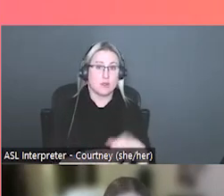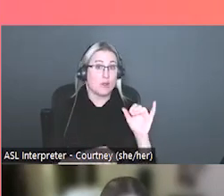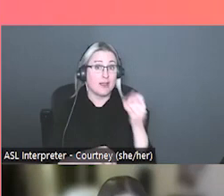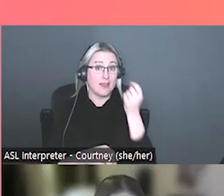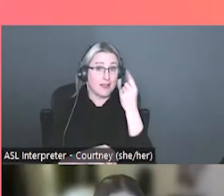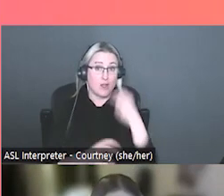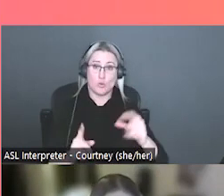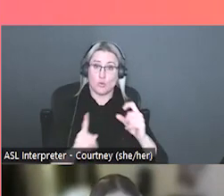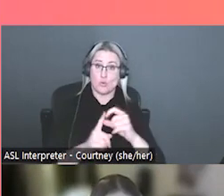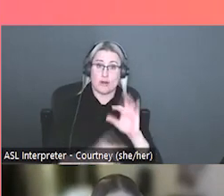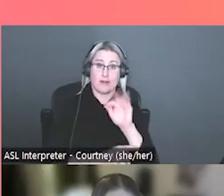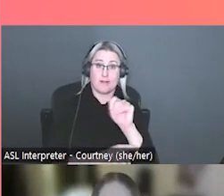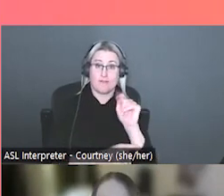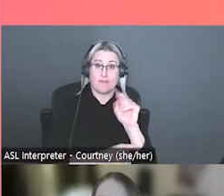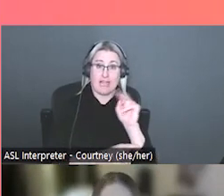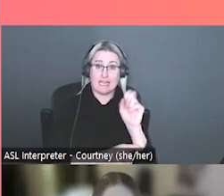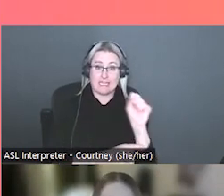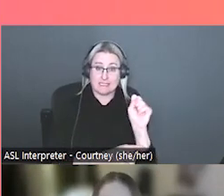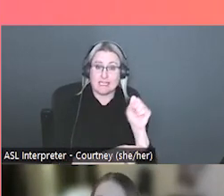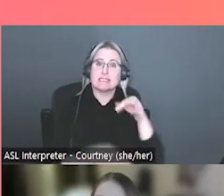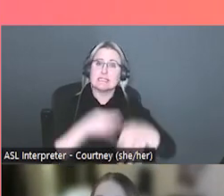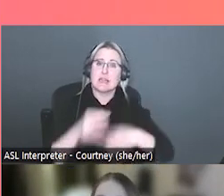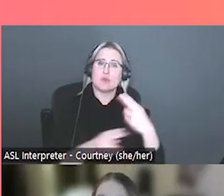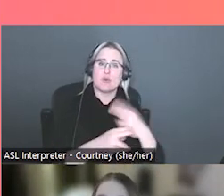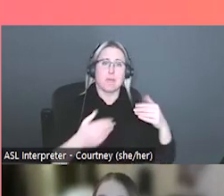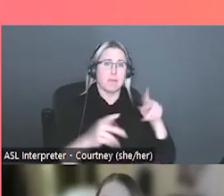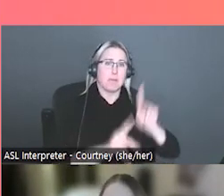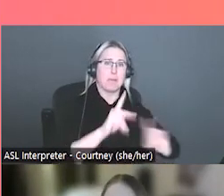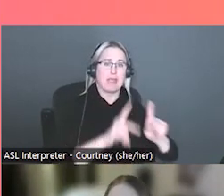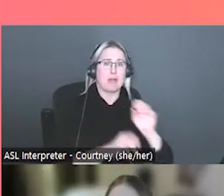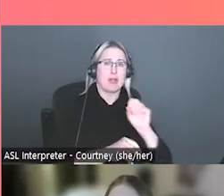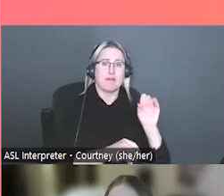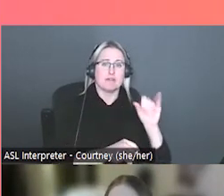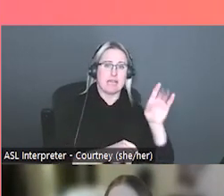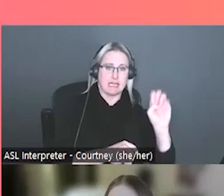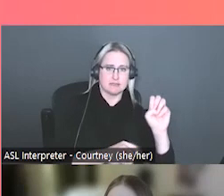Alors, l'utilisation du mot corpulence,